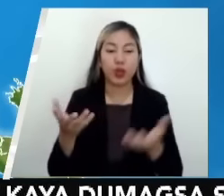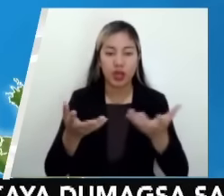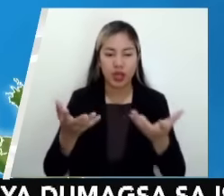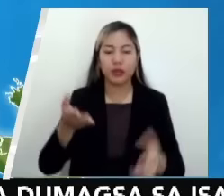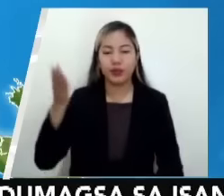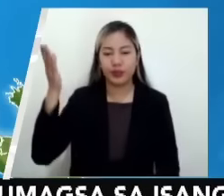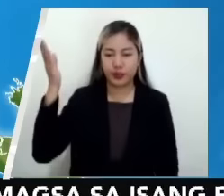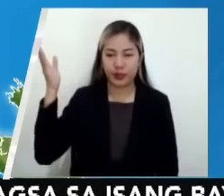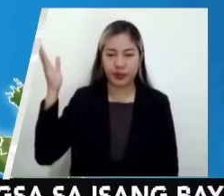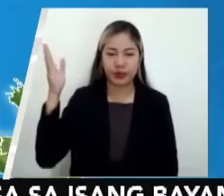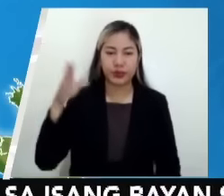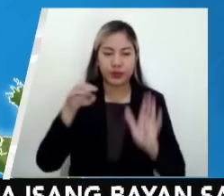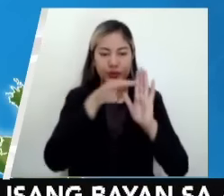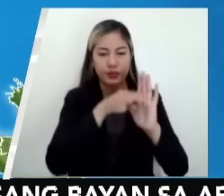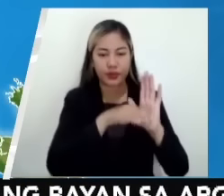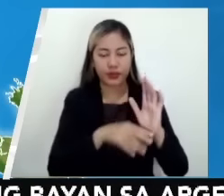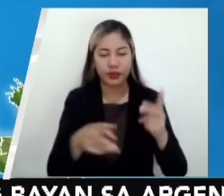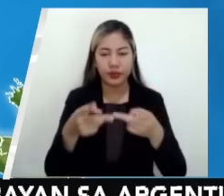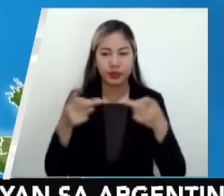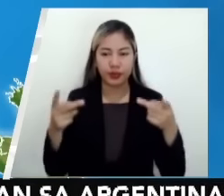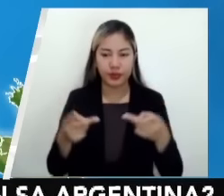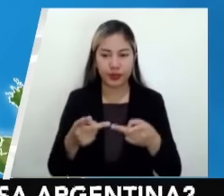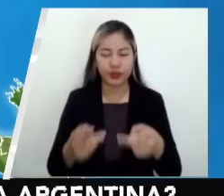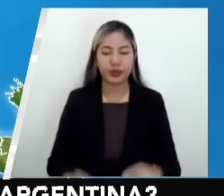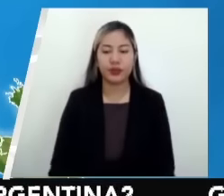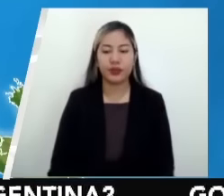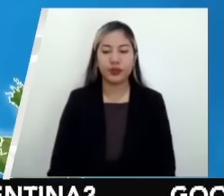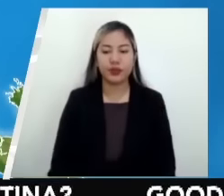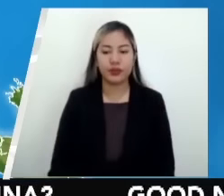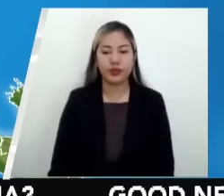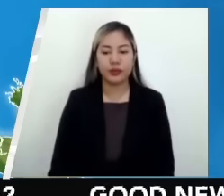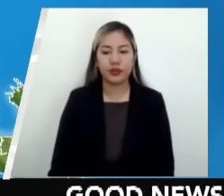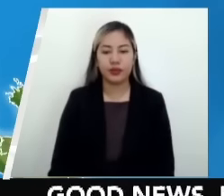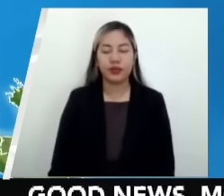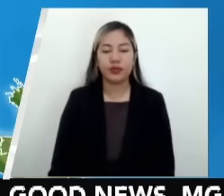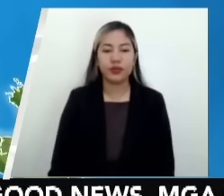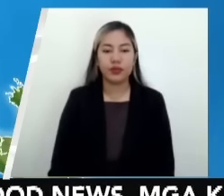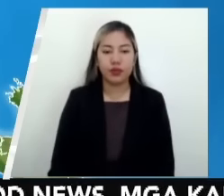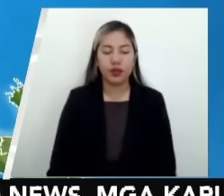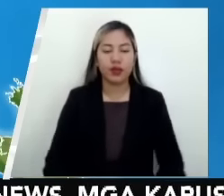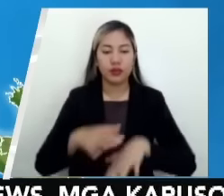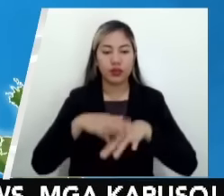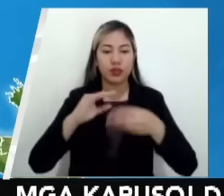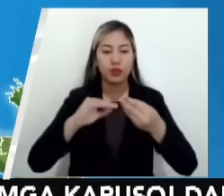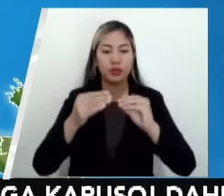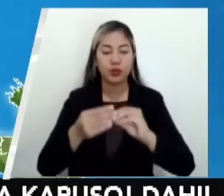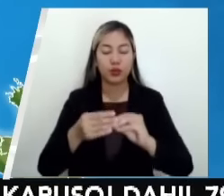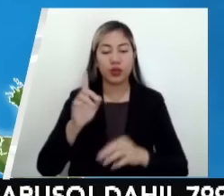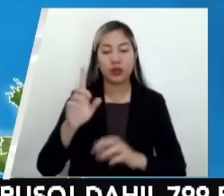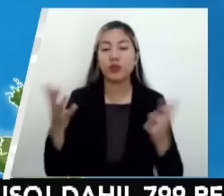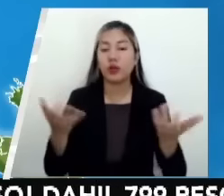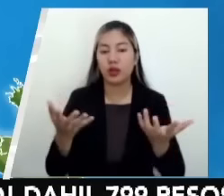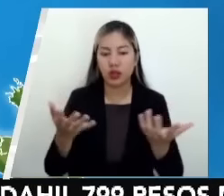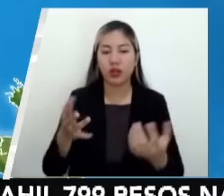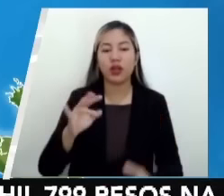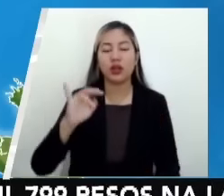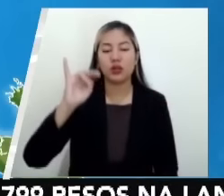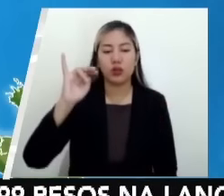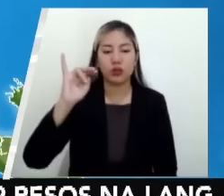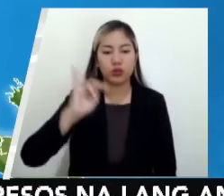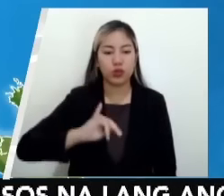Norte at northwestern portion ng mainland Cagayan. Signal number 1 naman sa nalalabing bahagi ng Ilocos Norte, buong